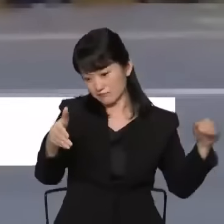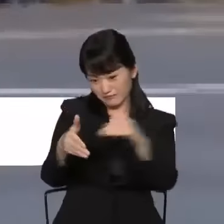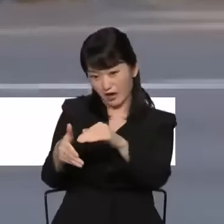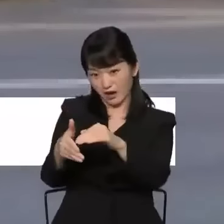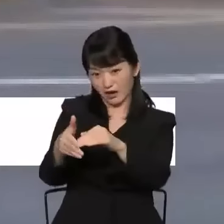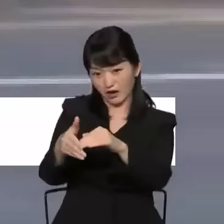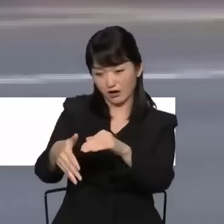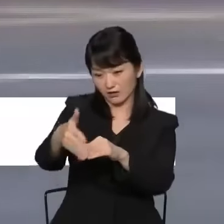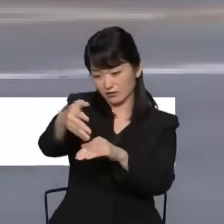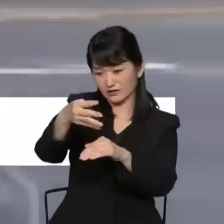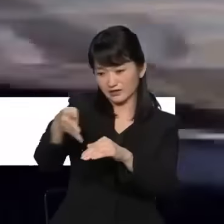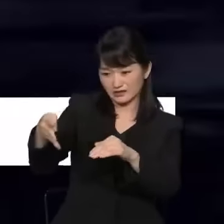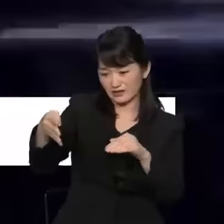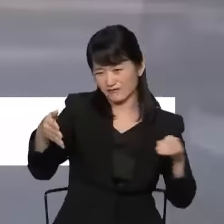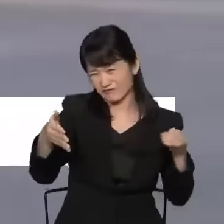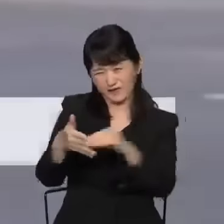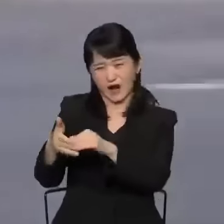차단벽과 충돌합니다.